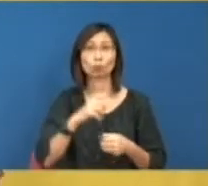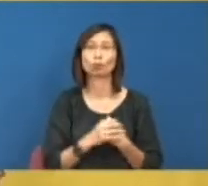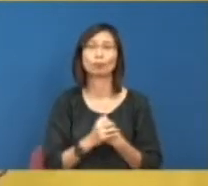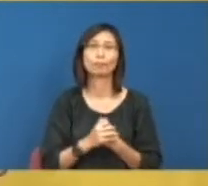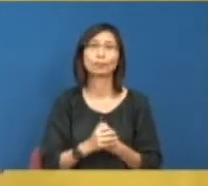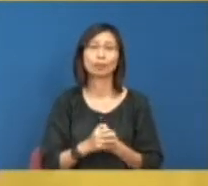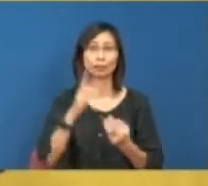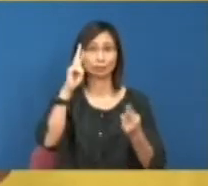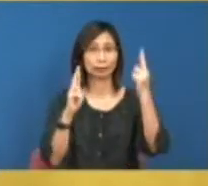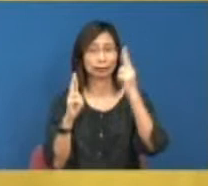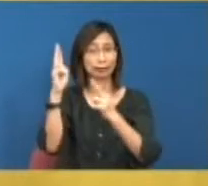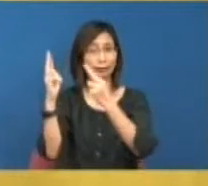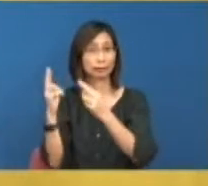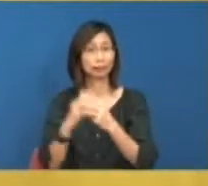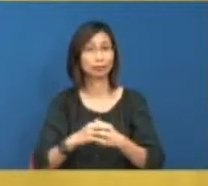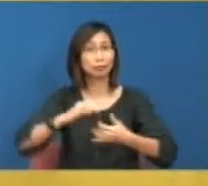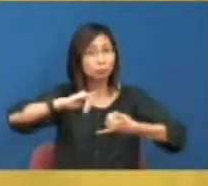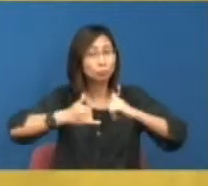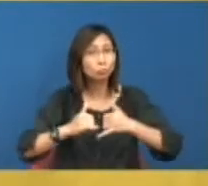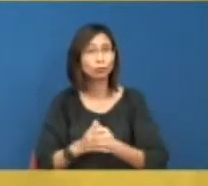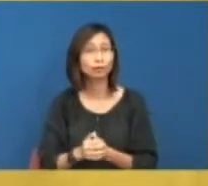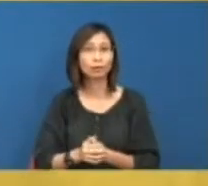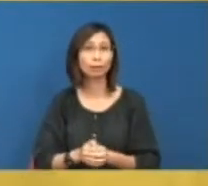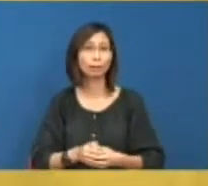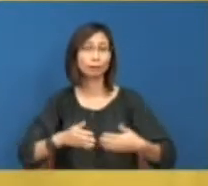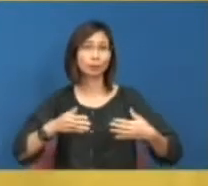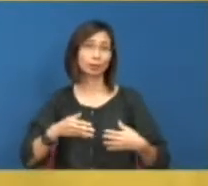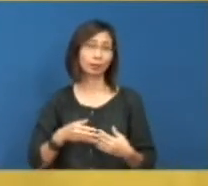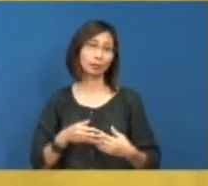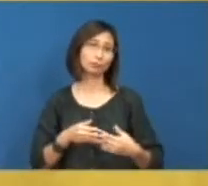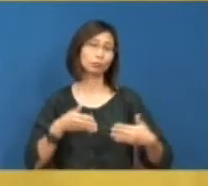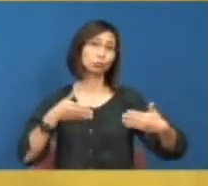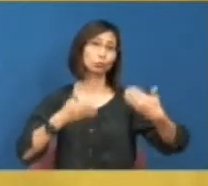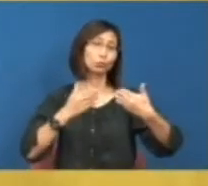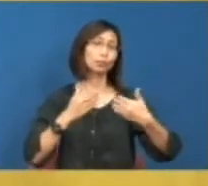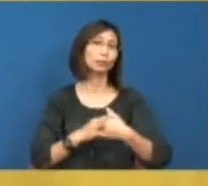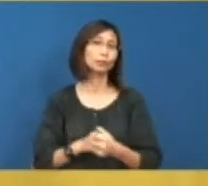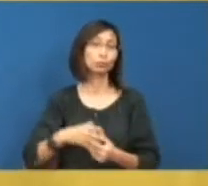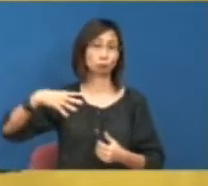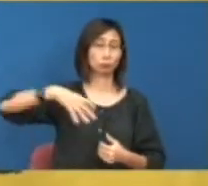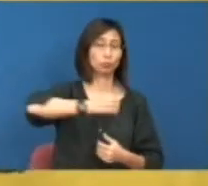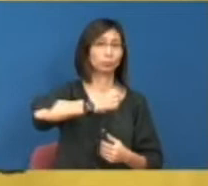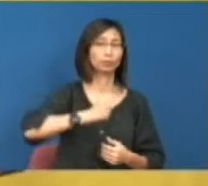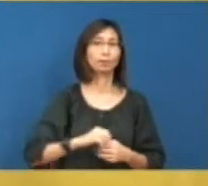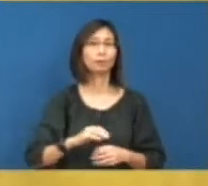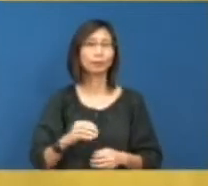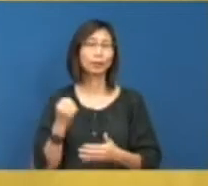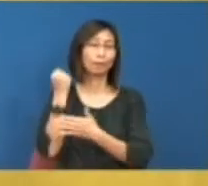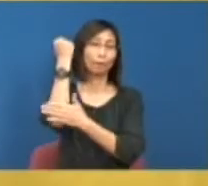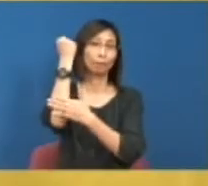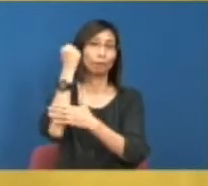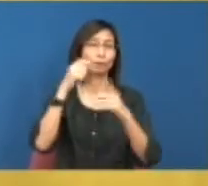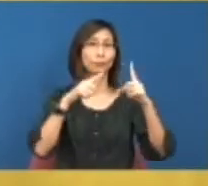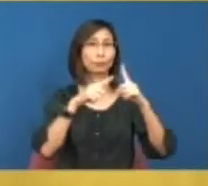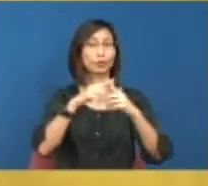城市暴動裏邊。去堵呢個戴卓爾台嘅呢一個反人頭税嘅運動係有啲咁嘅嘢嘅